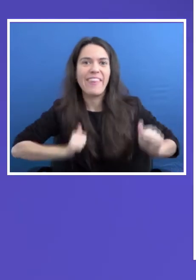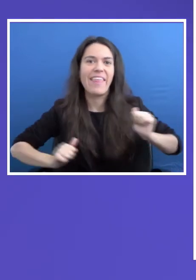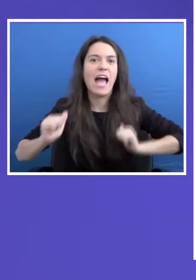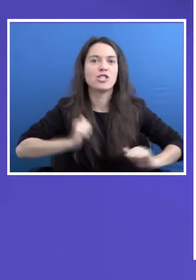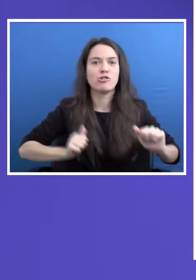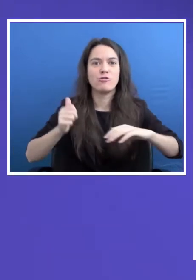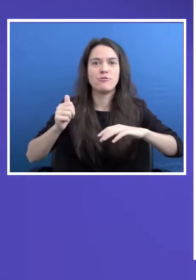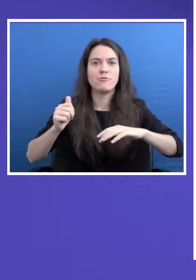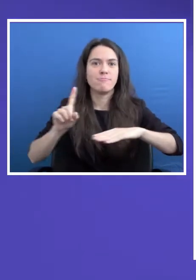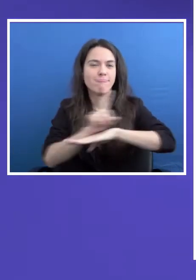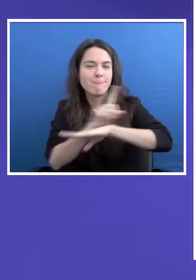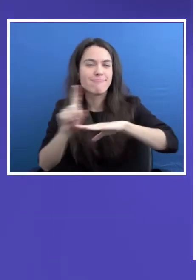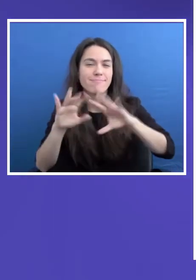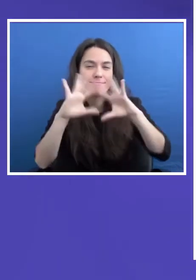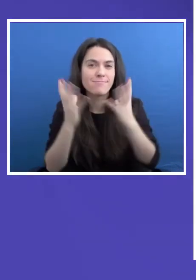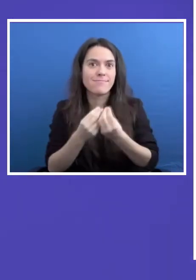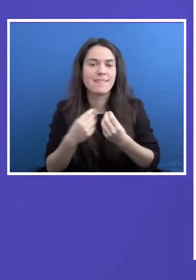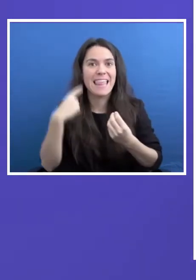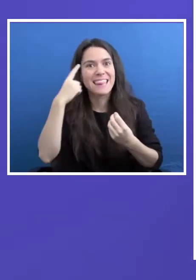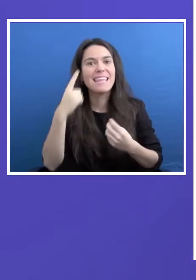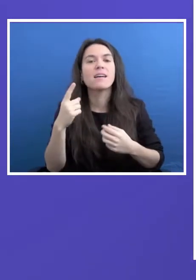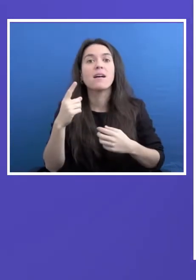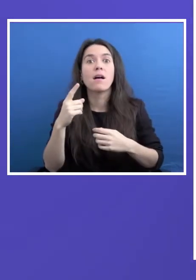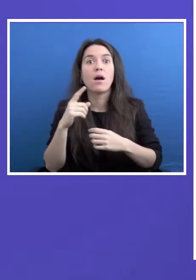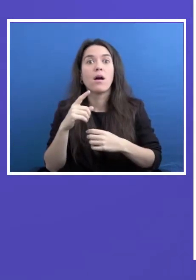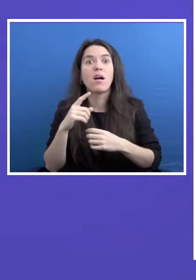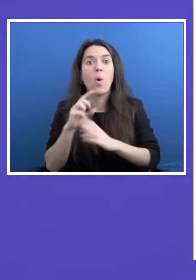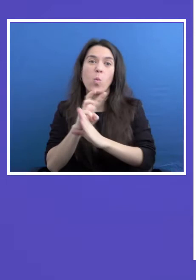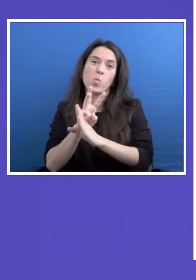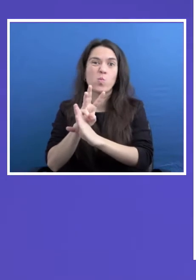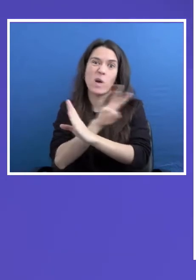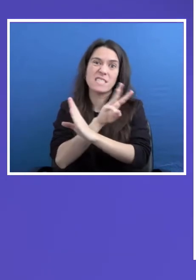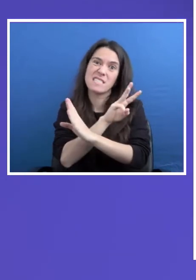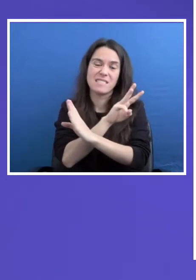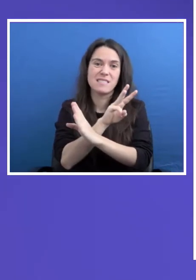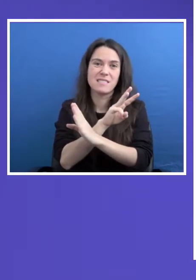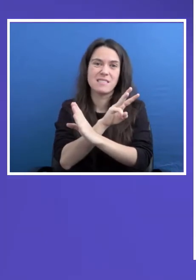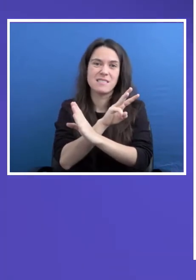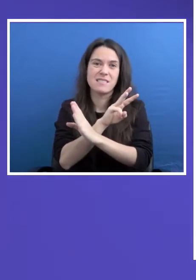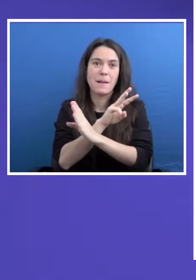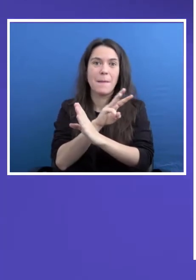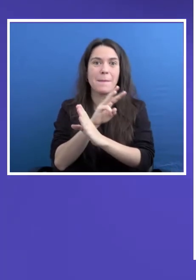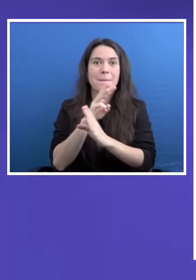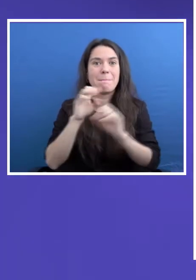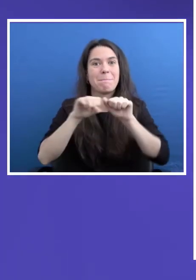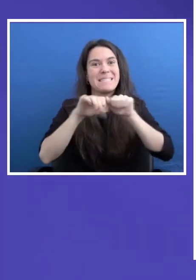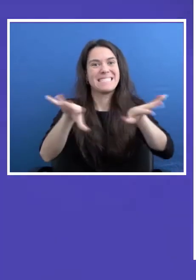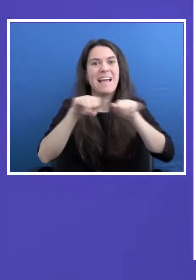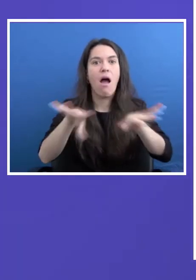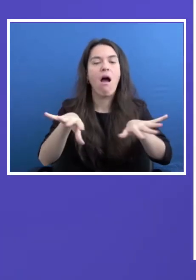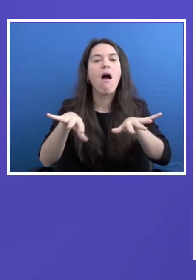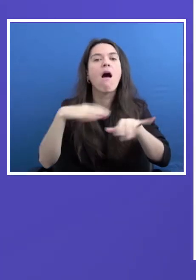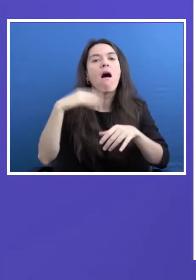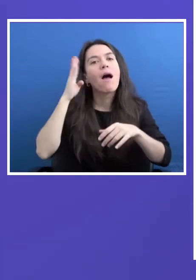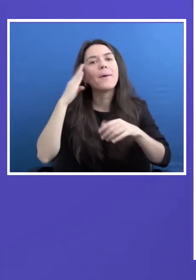على الشباب وعلى المراه وعلى العالم كله، وخاصه كمان كبار السن. فلما يبقى في صوره بدات تنقل بصوره